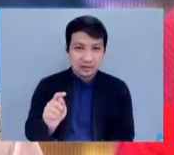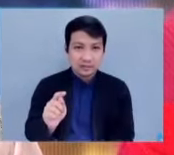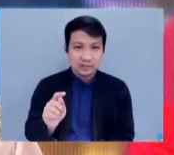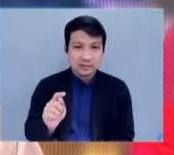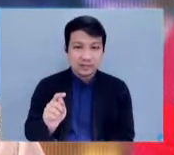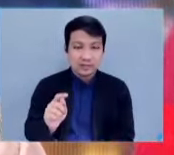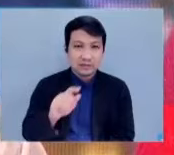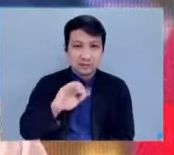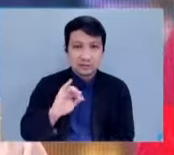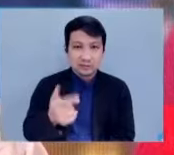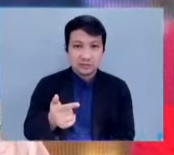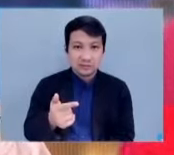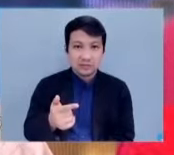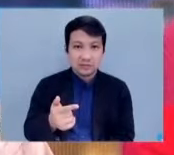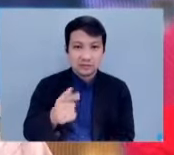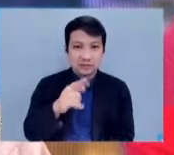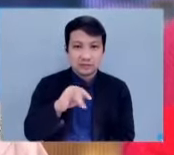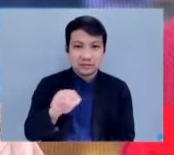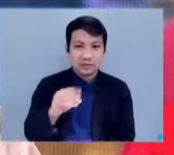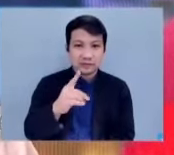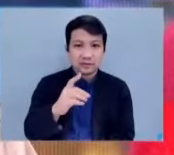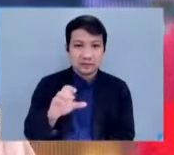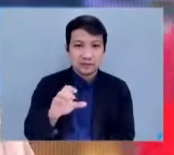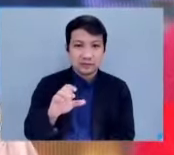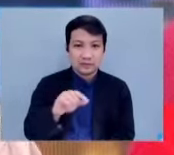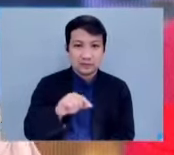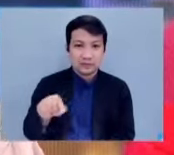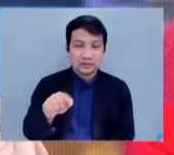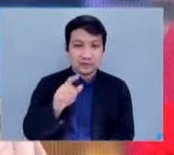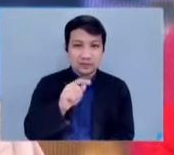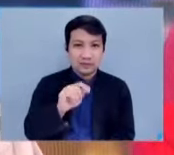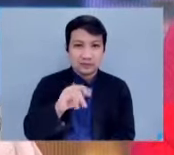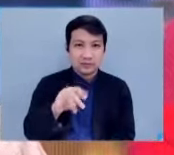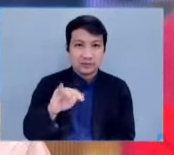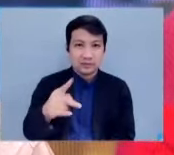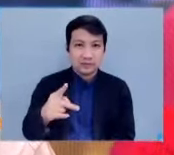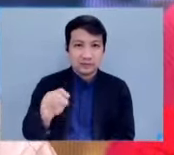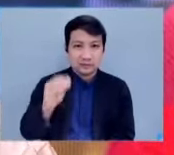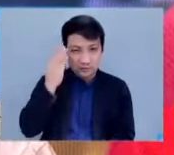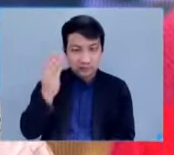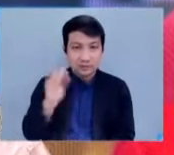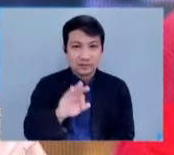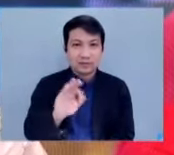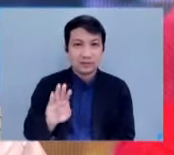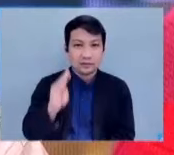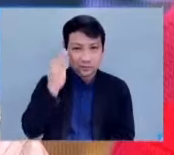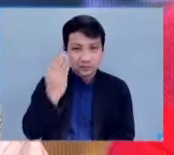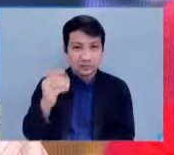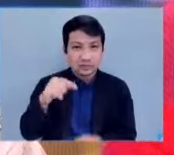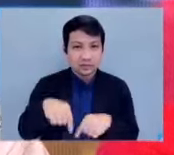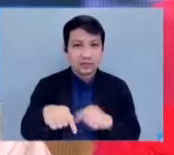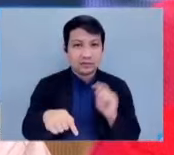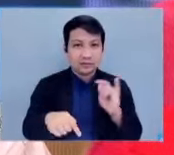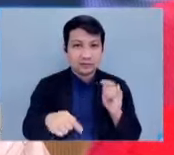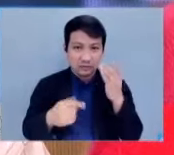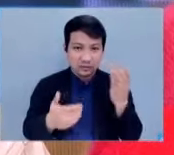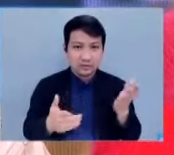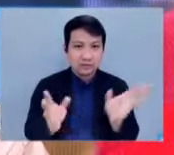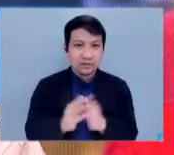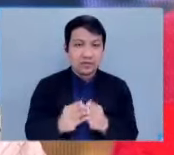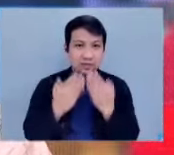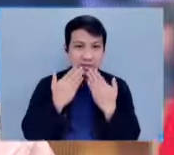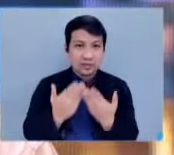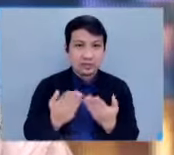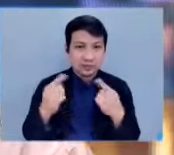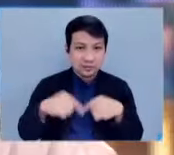IG ah tatin DC und pati sa ti sa tiktok and my Facebook page also tsaka sa YouTube so Ayun po thank you sa